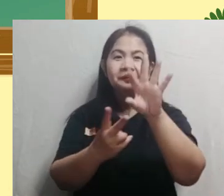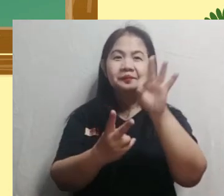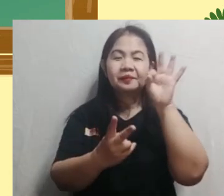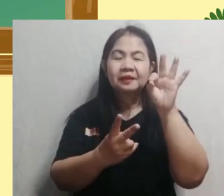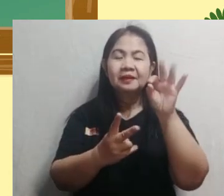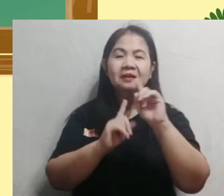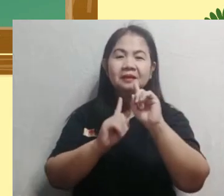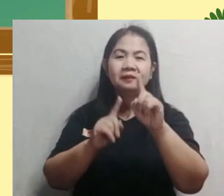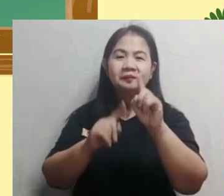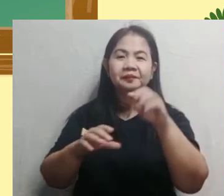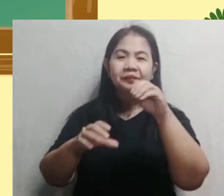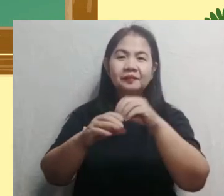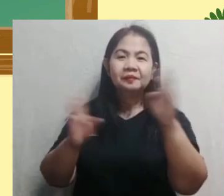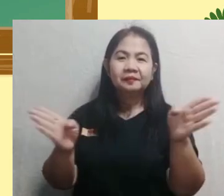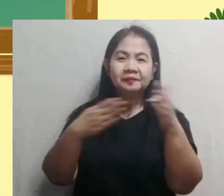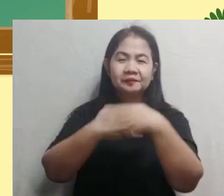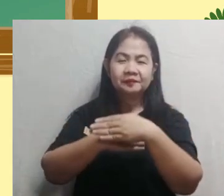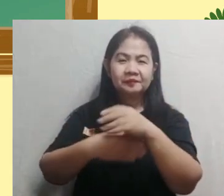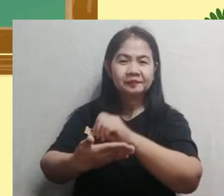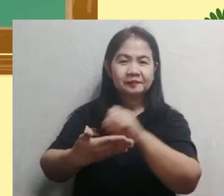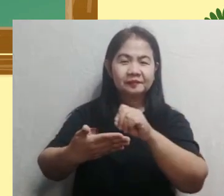ito sa sagutang papel.